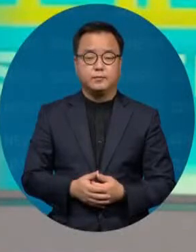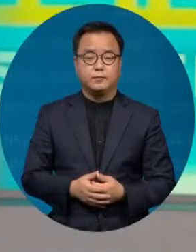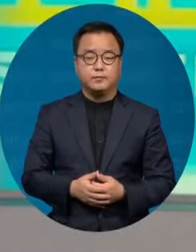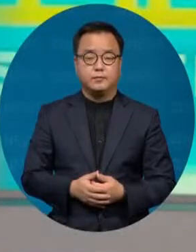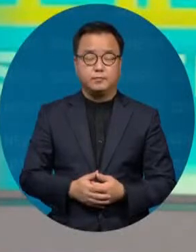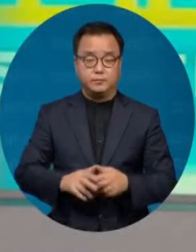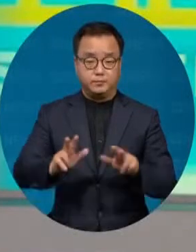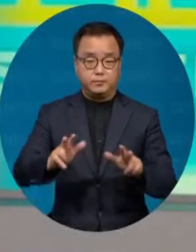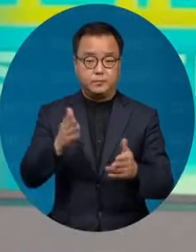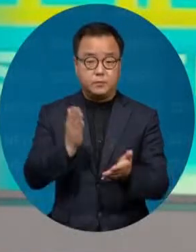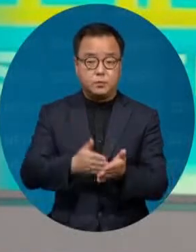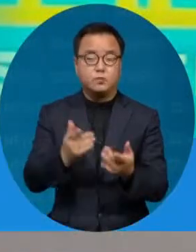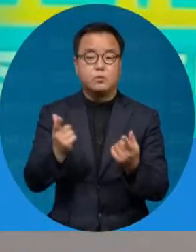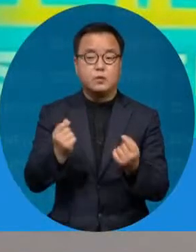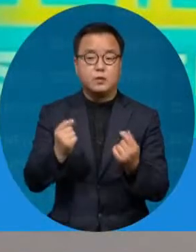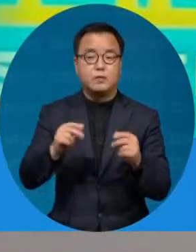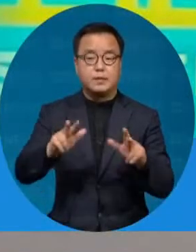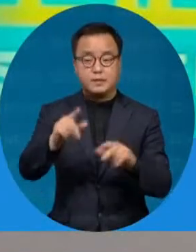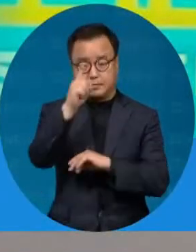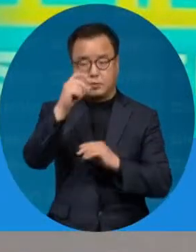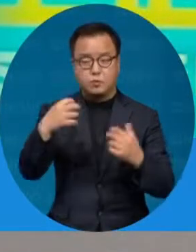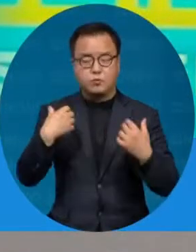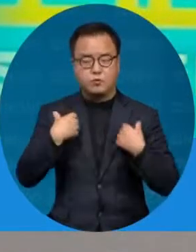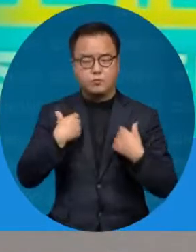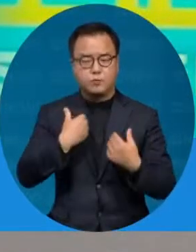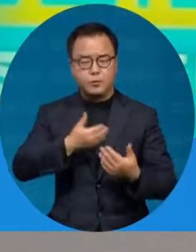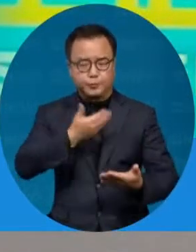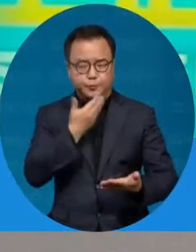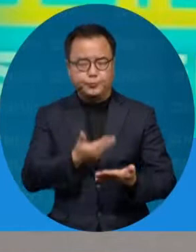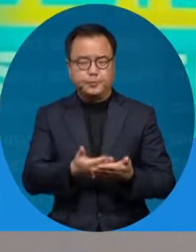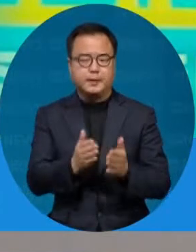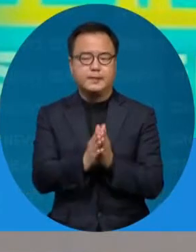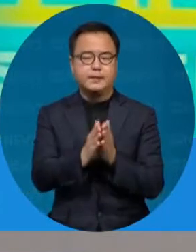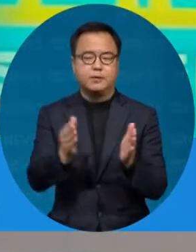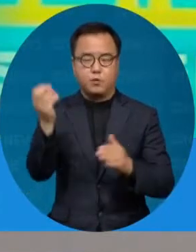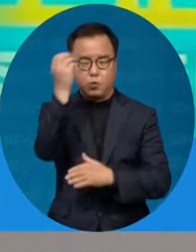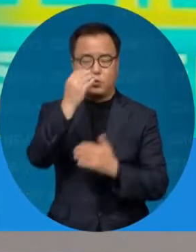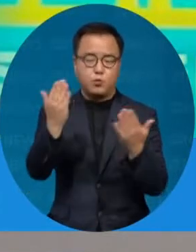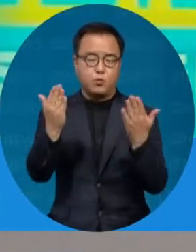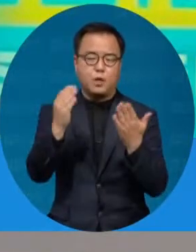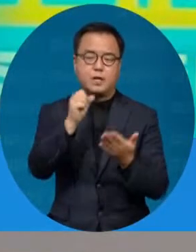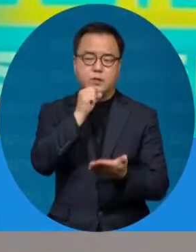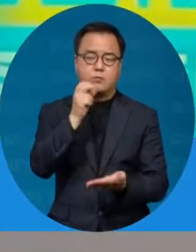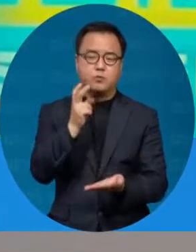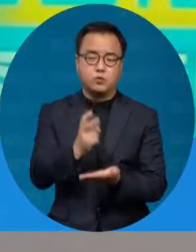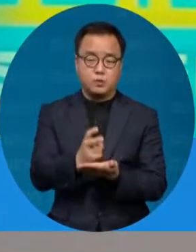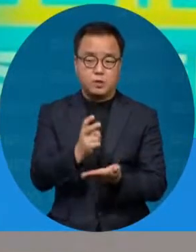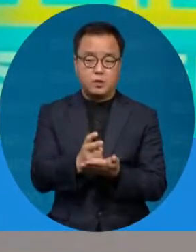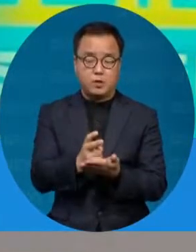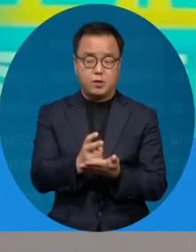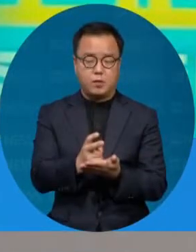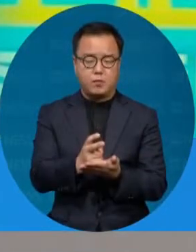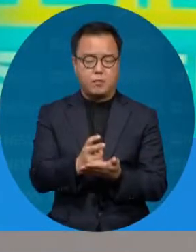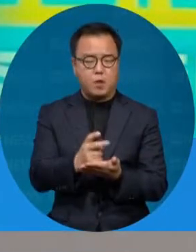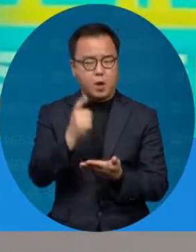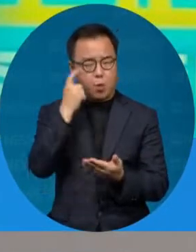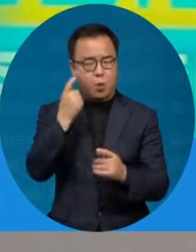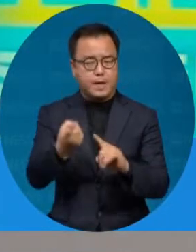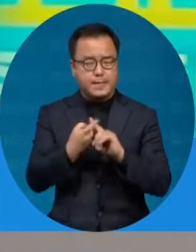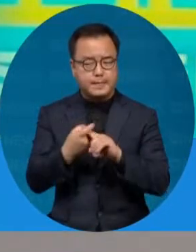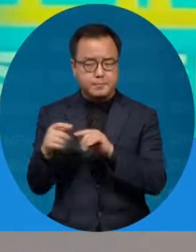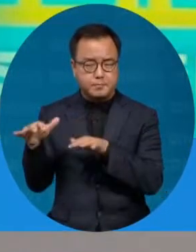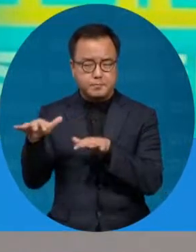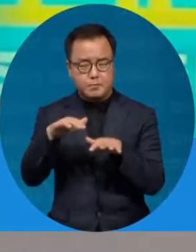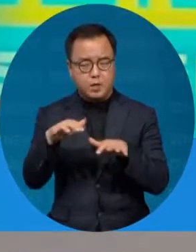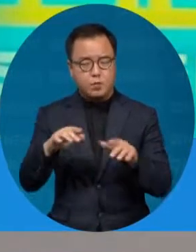지금 보신 것처럼 현 정부가 야심차게 도입한 고교 학점 제가 교육계 뜨거운 감자가 되고 있는데요 고교 학점